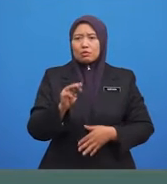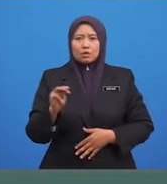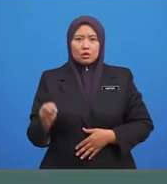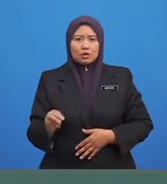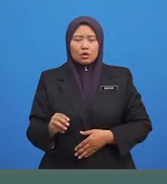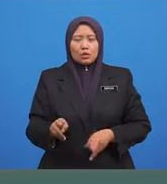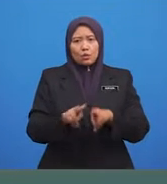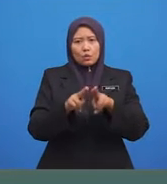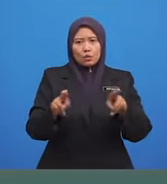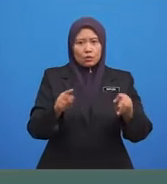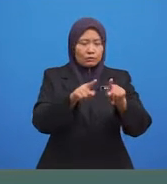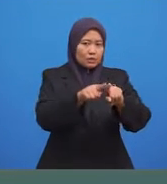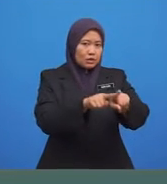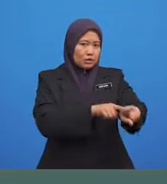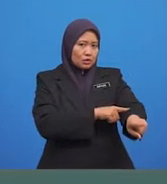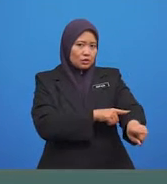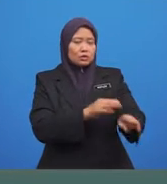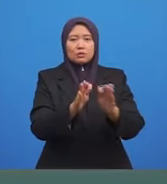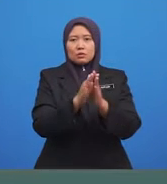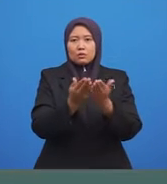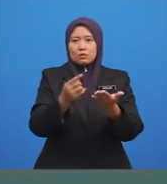mengukur panjang buku ini?